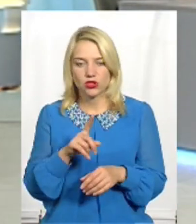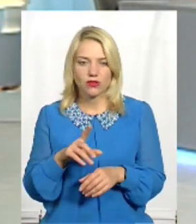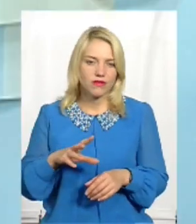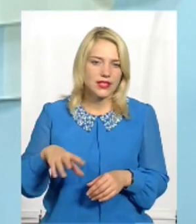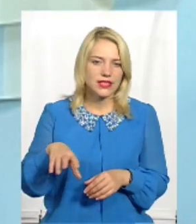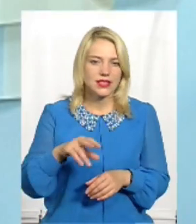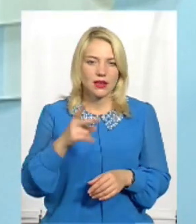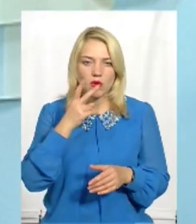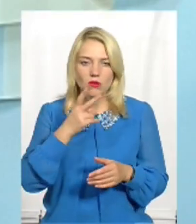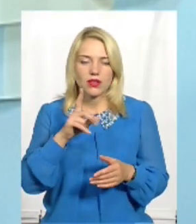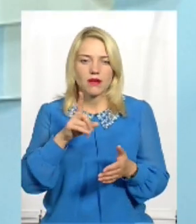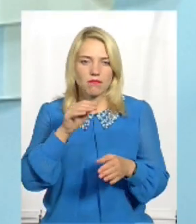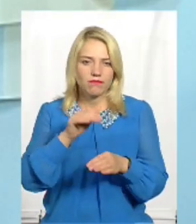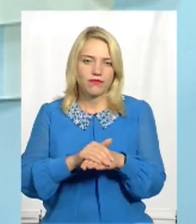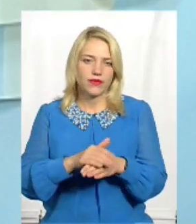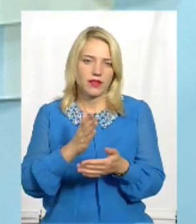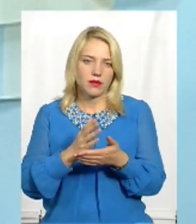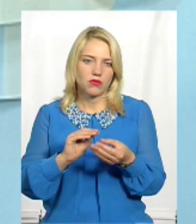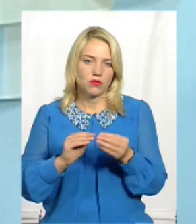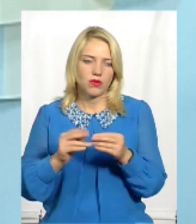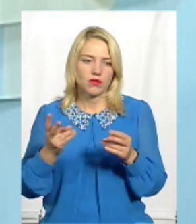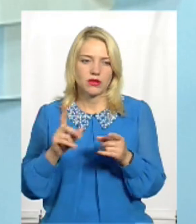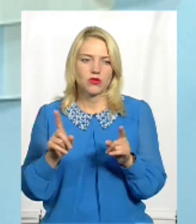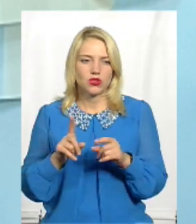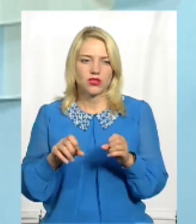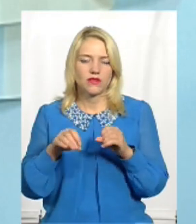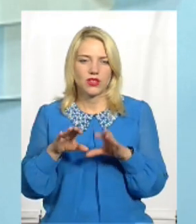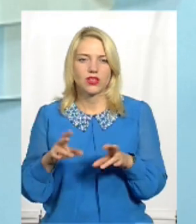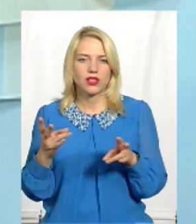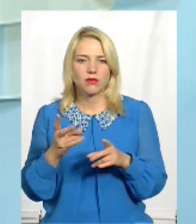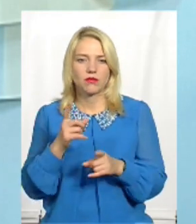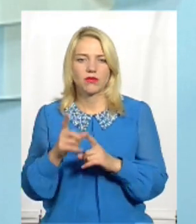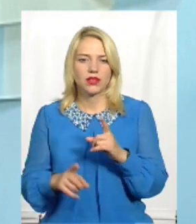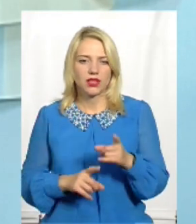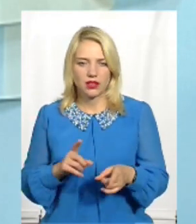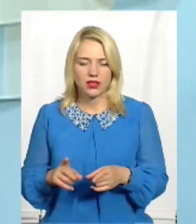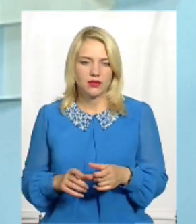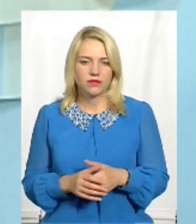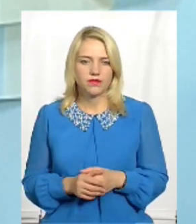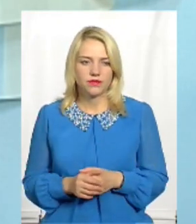і треба думати, як її вирішувати. Треба щось міняти. І міняти готові.